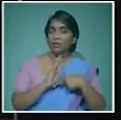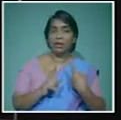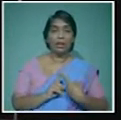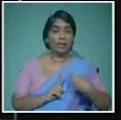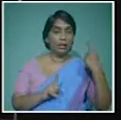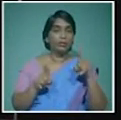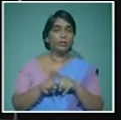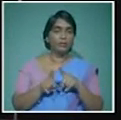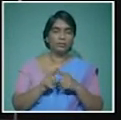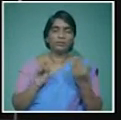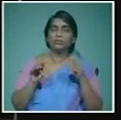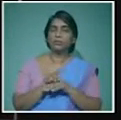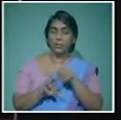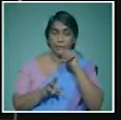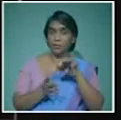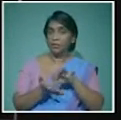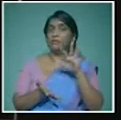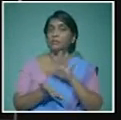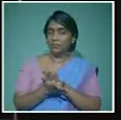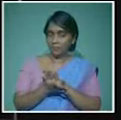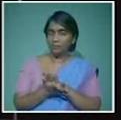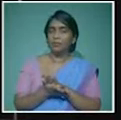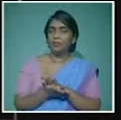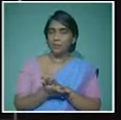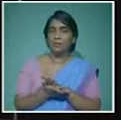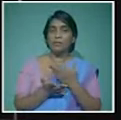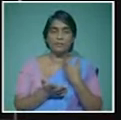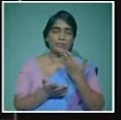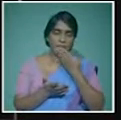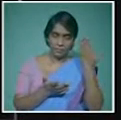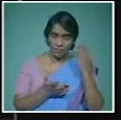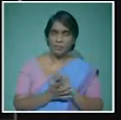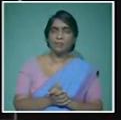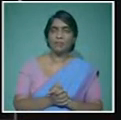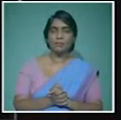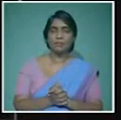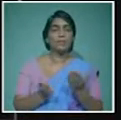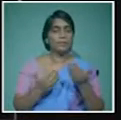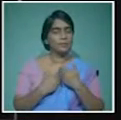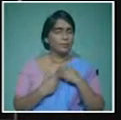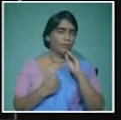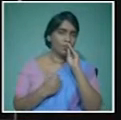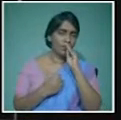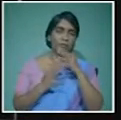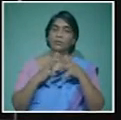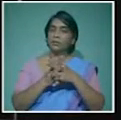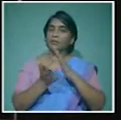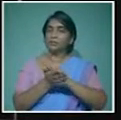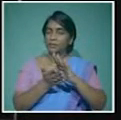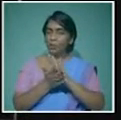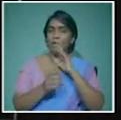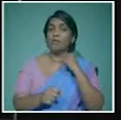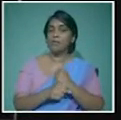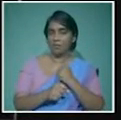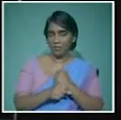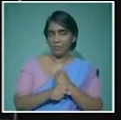වෙනුවෙන් ආයෝජනය වුණ බවට තහවුරු කර ගැනීමට හැකියාවක් ලැබෙනවා. අපි හුදෙක් සුභසාධන රාජ්‍යයක් වූ